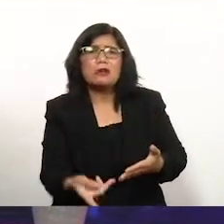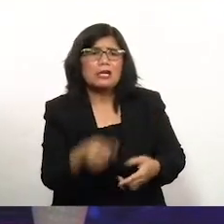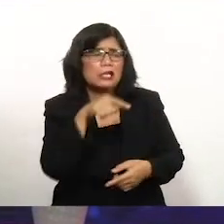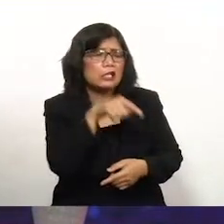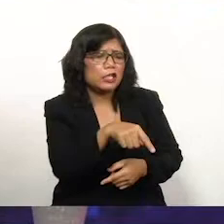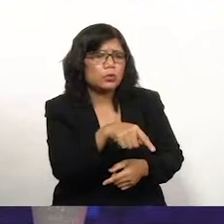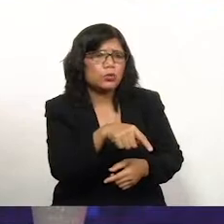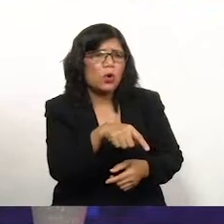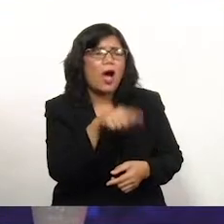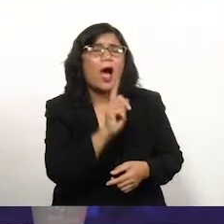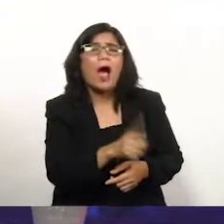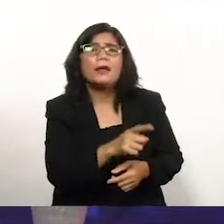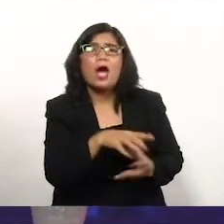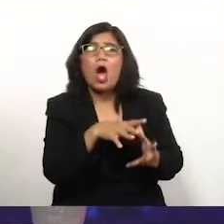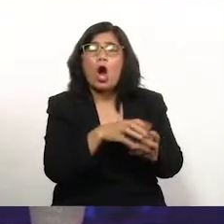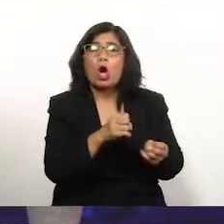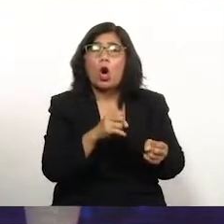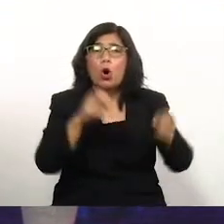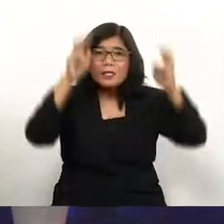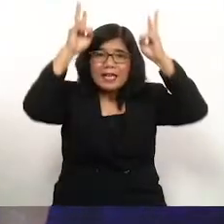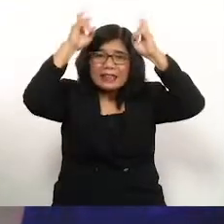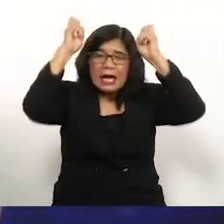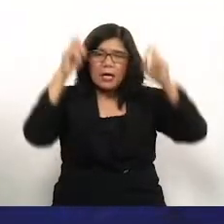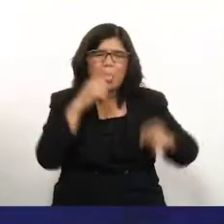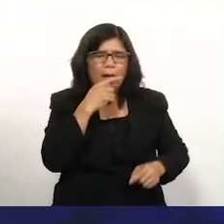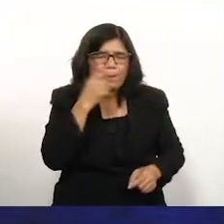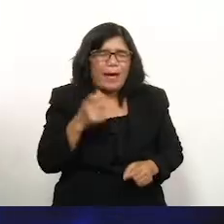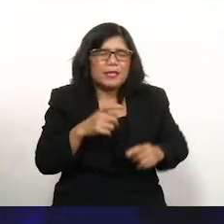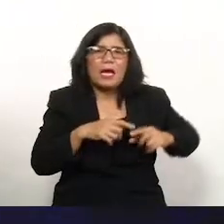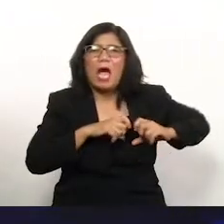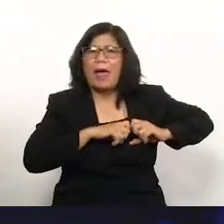berinama Adaro setan dalam diri suara ada kepahitan